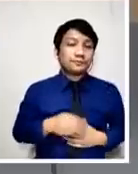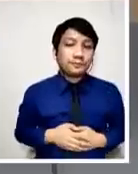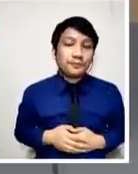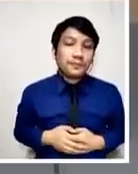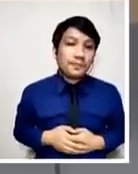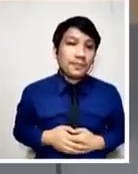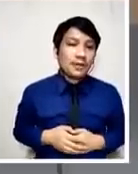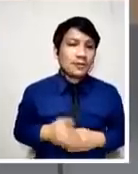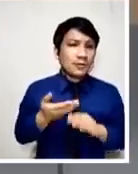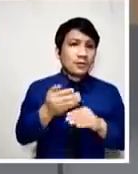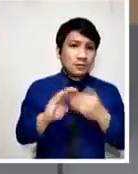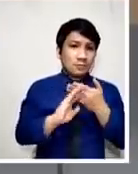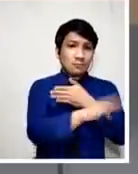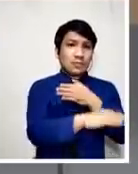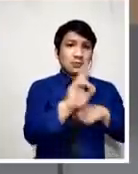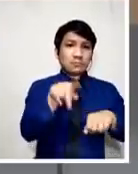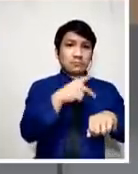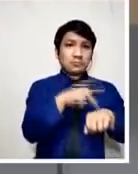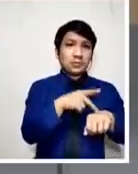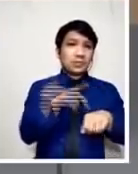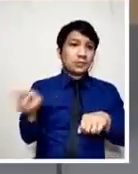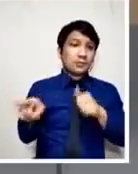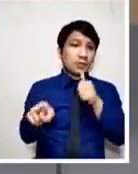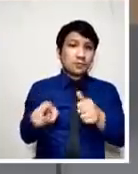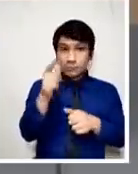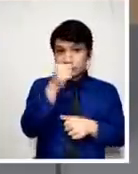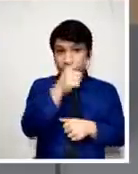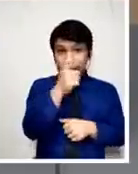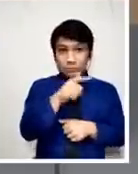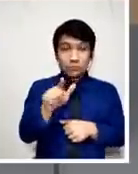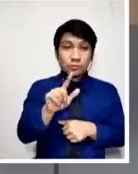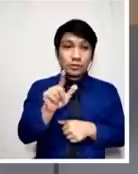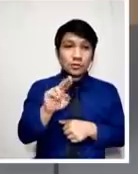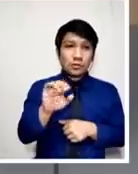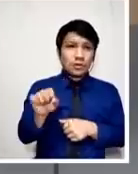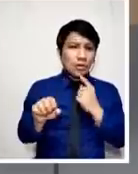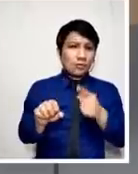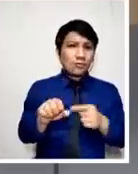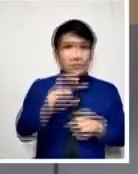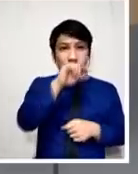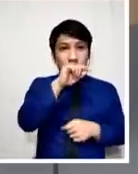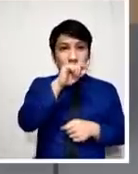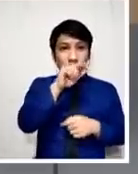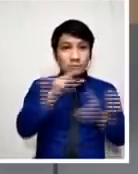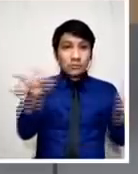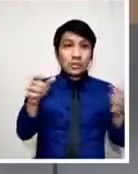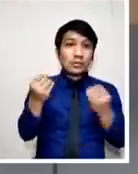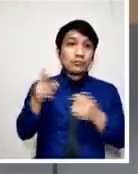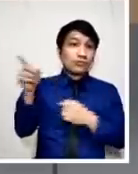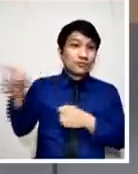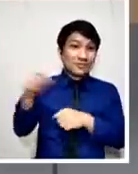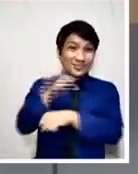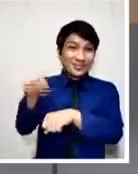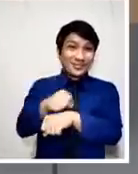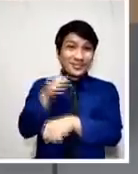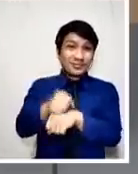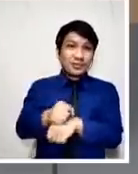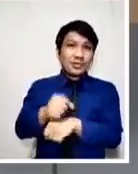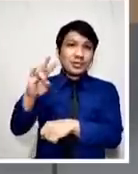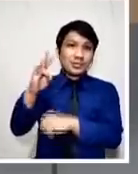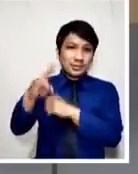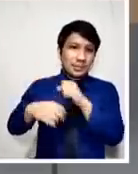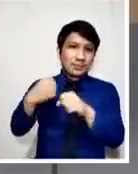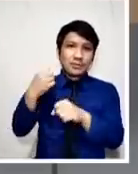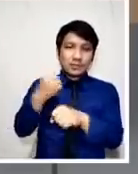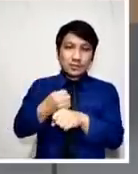Balik Pilipinas na ang ilang pambihirang Luzon Bleeding Heart Pigeons na pinarami sa Singapore. Matapos ng 7 taon, 8 ang nadagdag